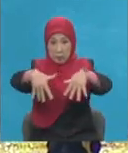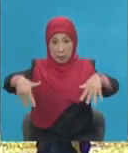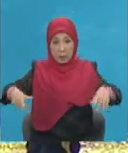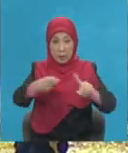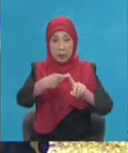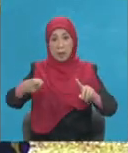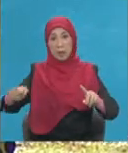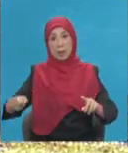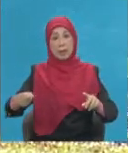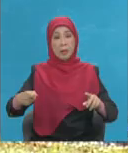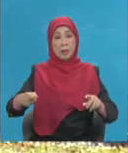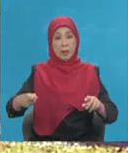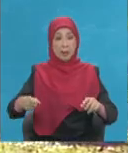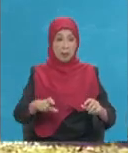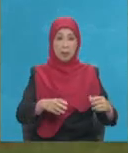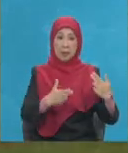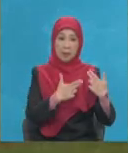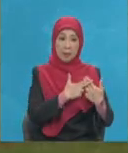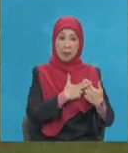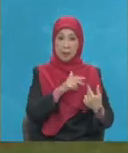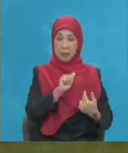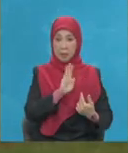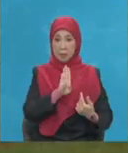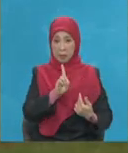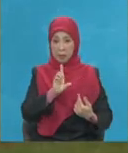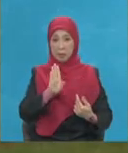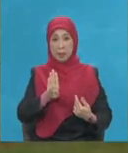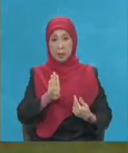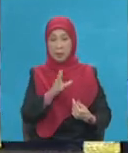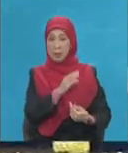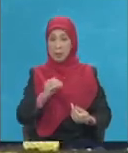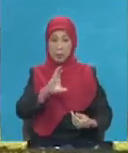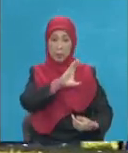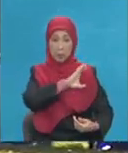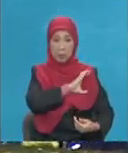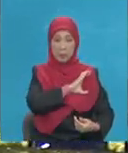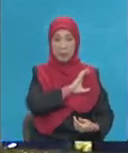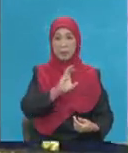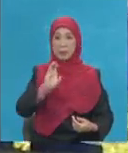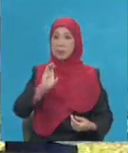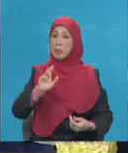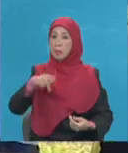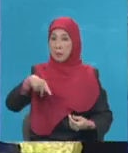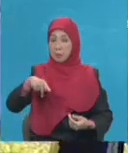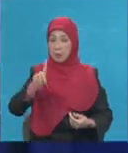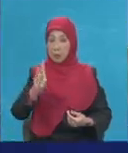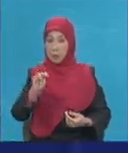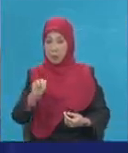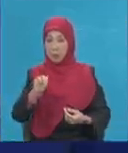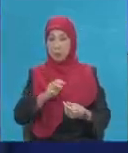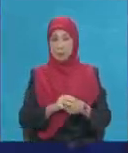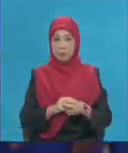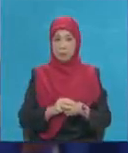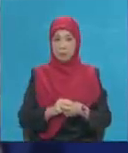terdiri daripada anggota Angkatan Bersenjata Diraja Brunei ABDB dan pasukan polis Diraja Brunei PPDB.